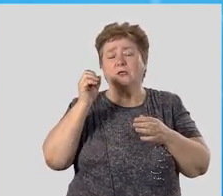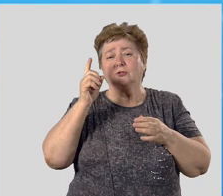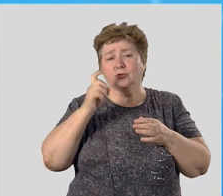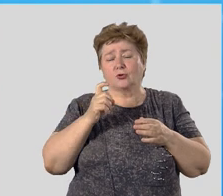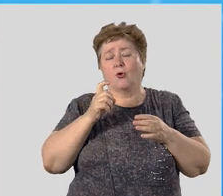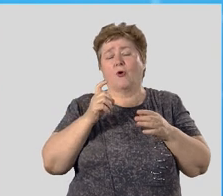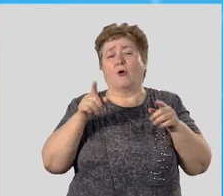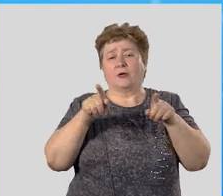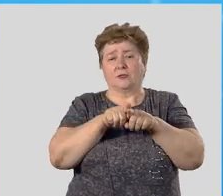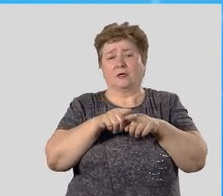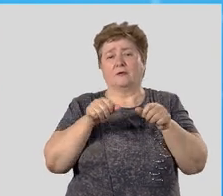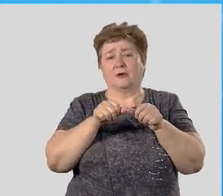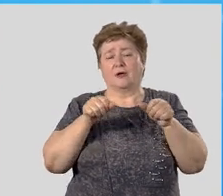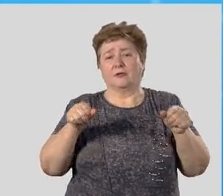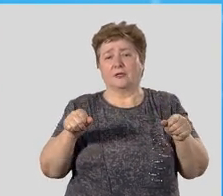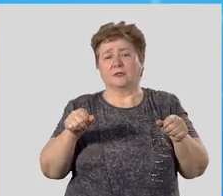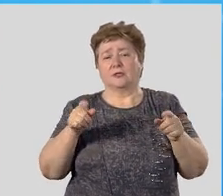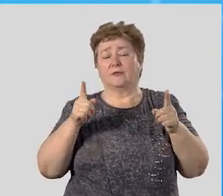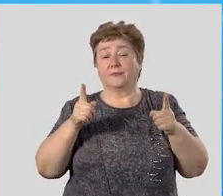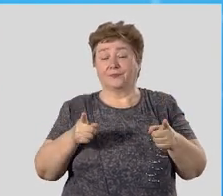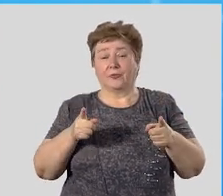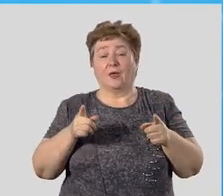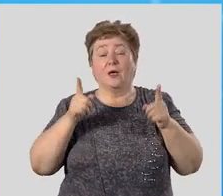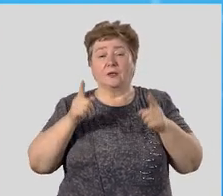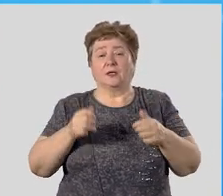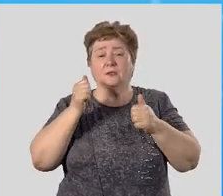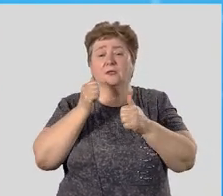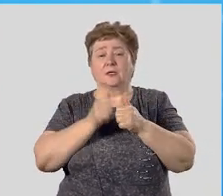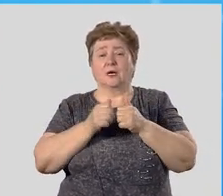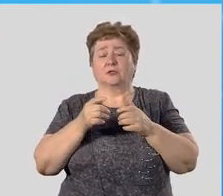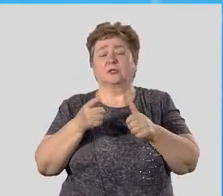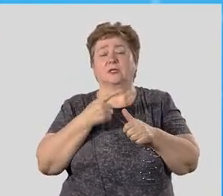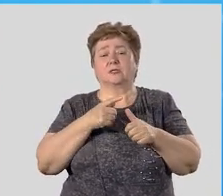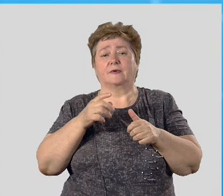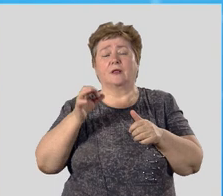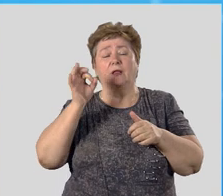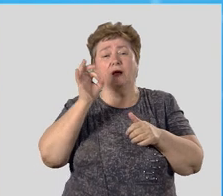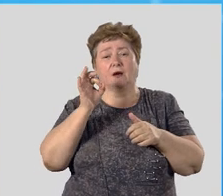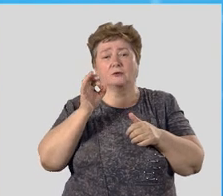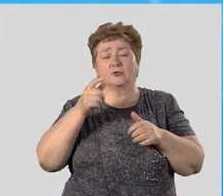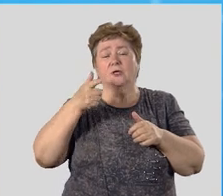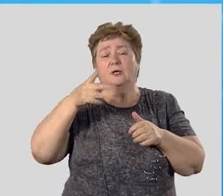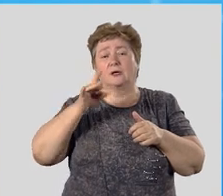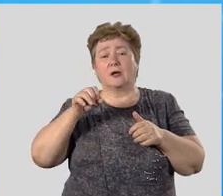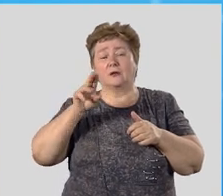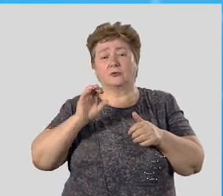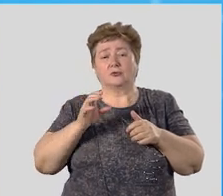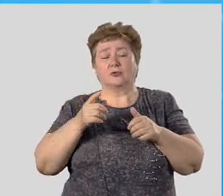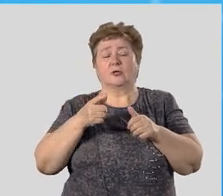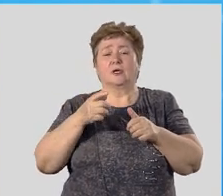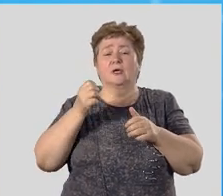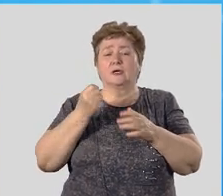равных отрезков. Каждый отрезок он назвал градусом. Градус